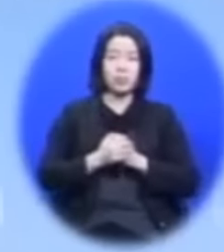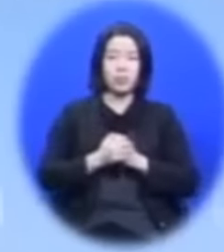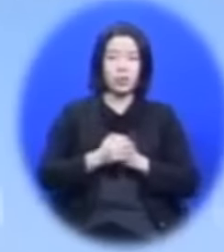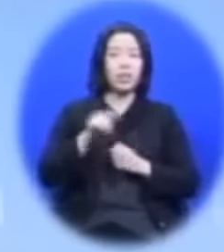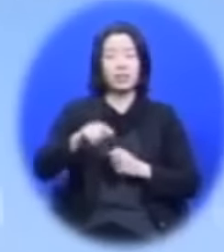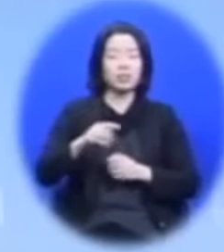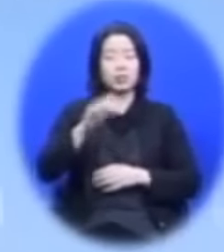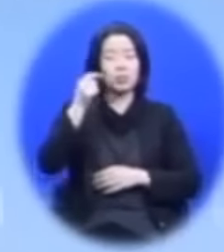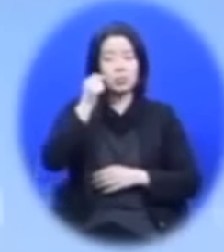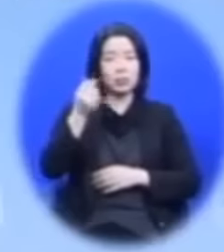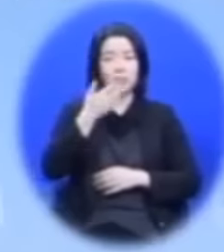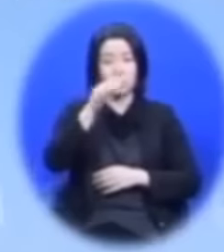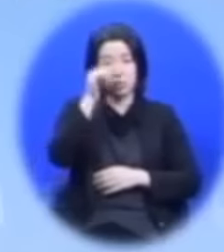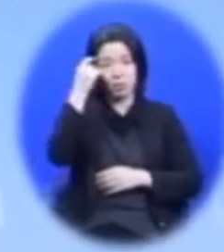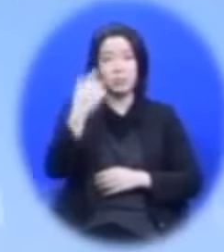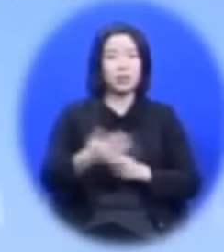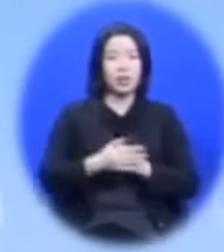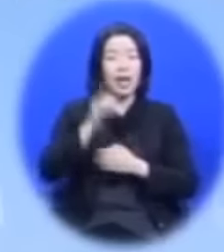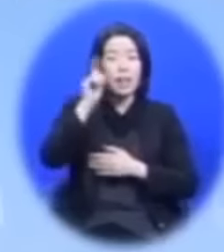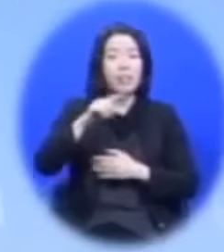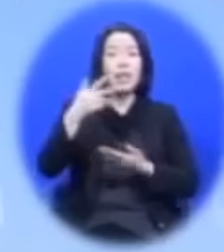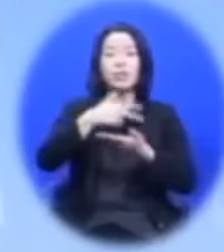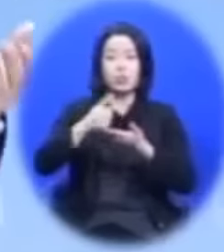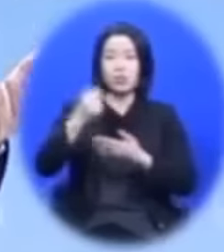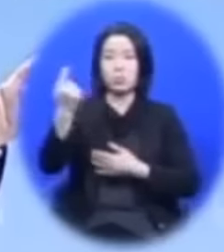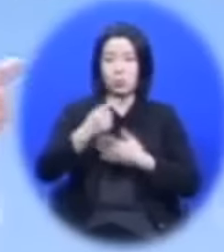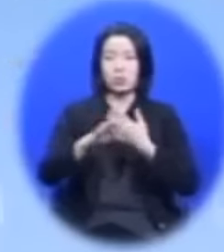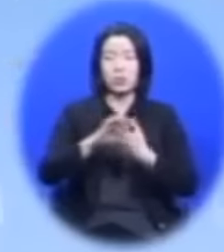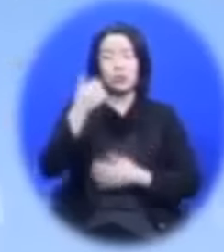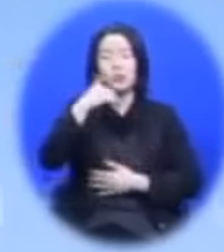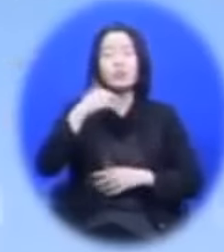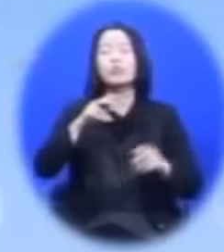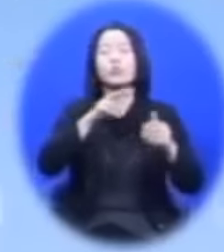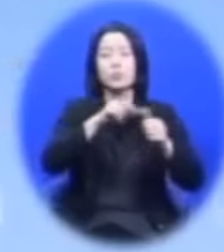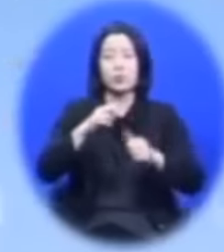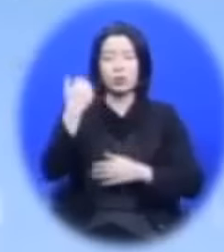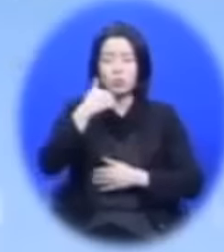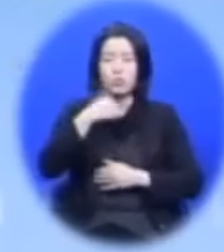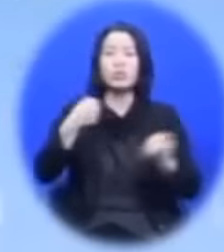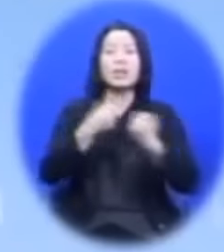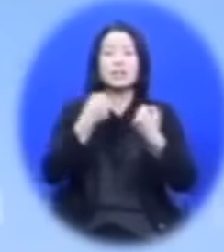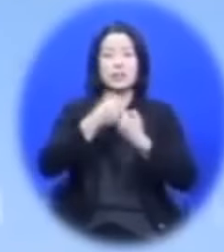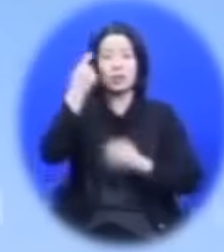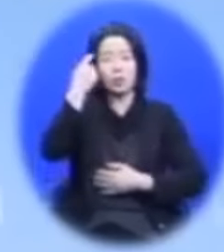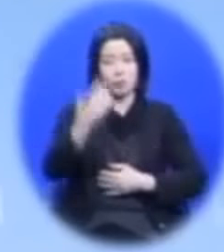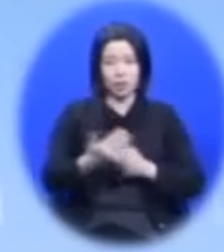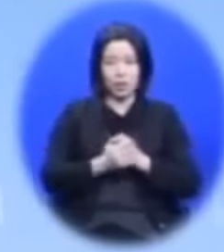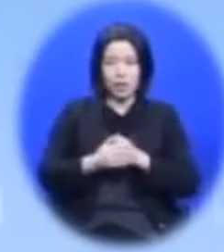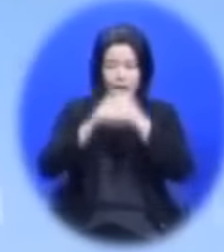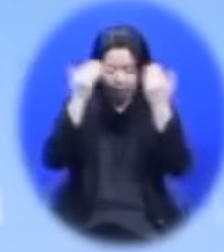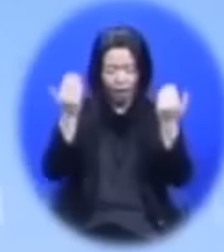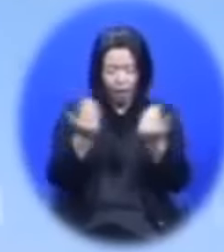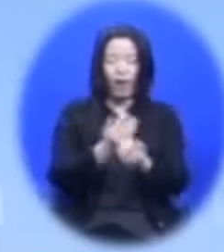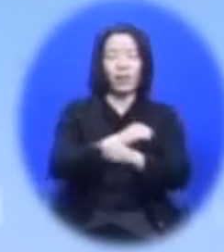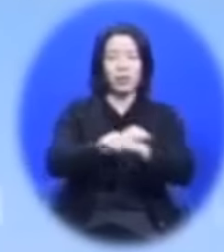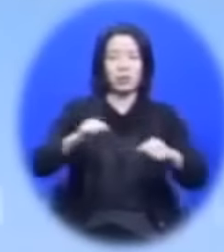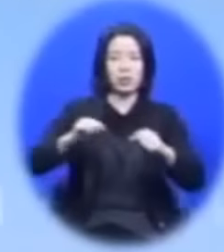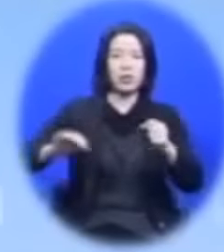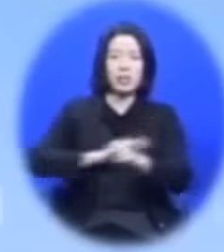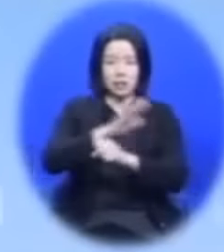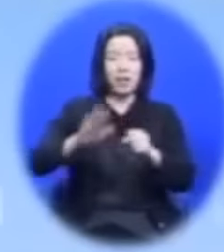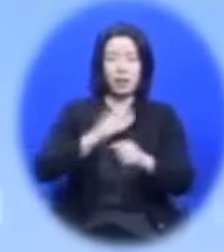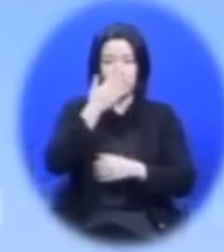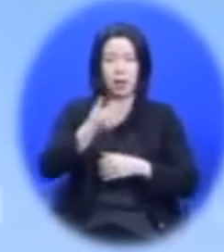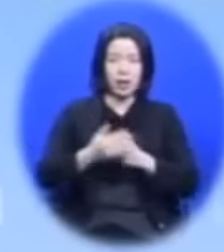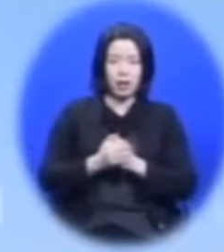왜 못하겠습니까? 내일 주님 오신다면 내가 누구를 미워하고 누구랑 싸우겠어요? 그냥 다 용서하고 다 사랑하지요.